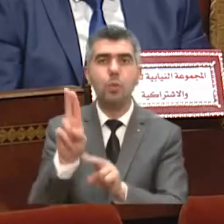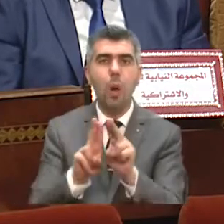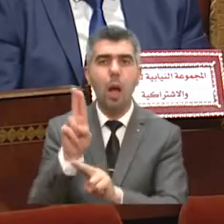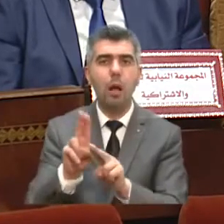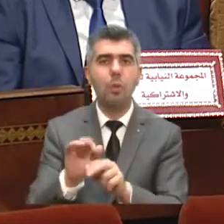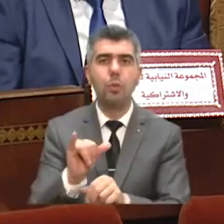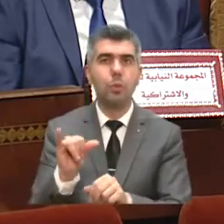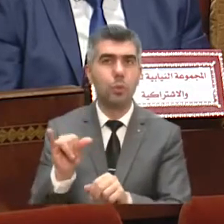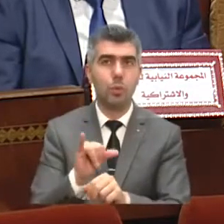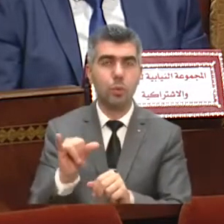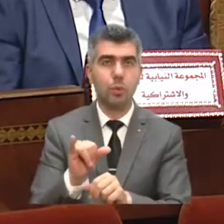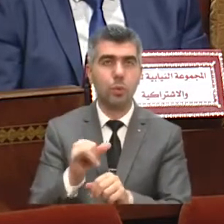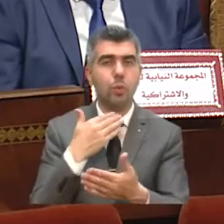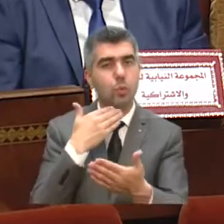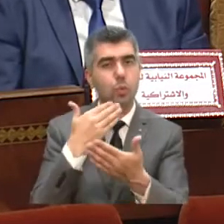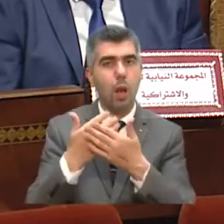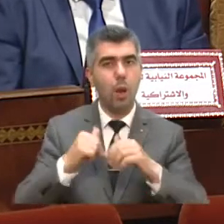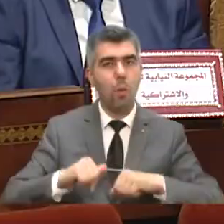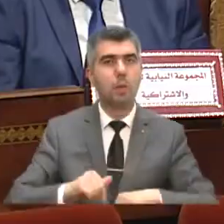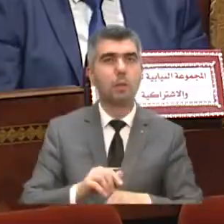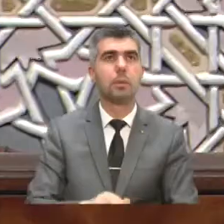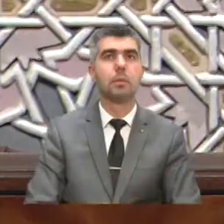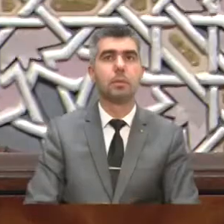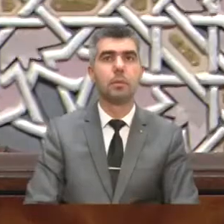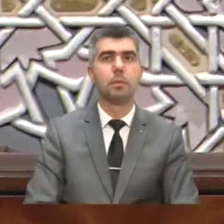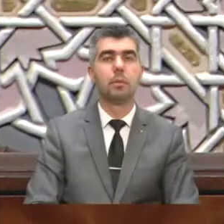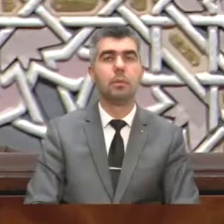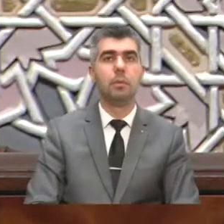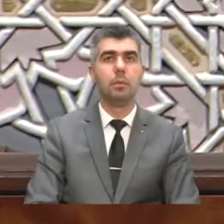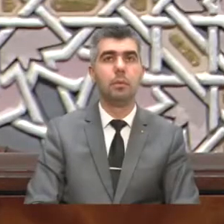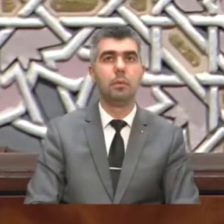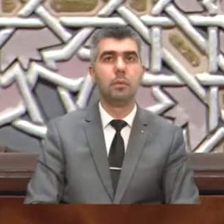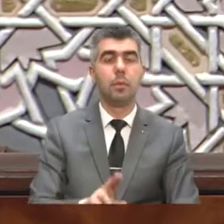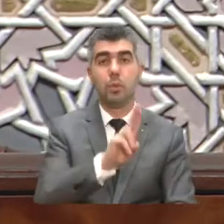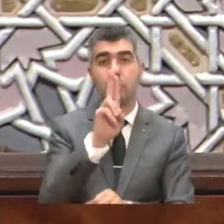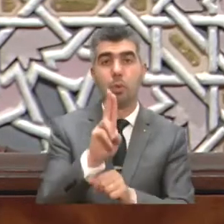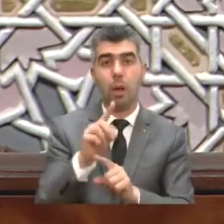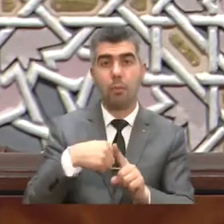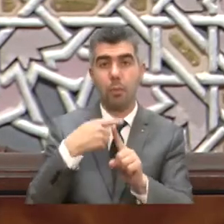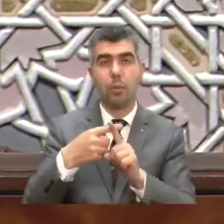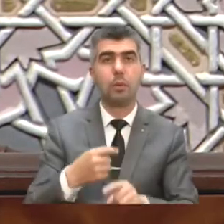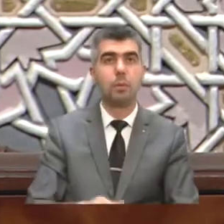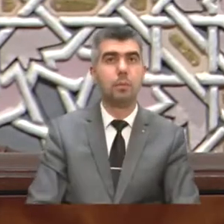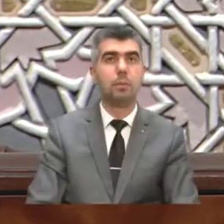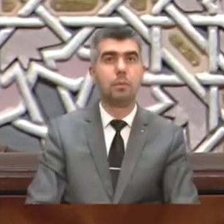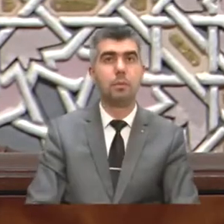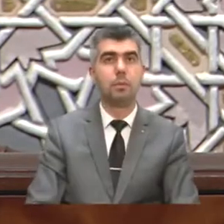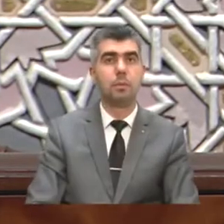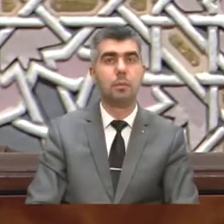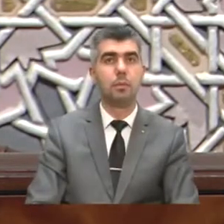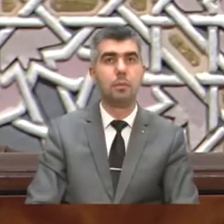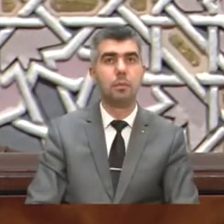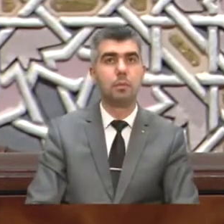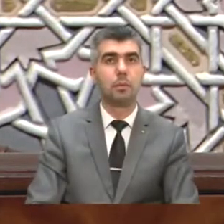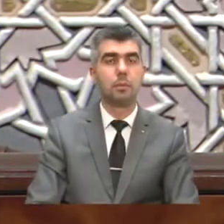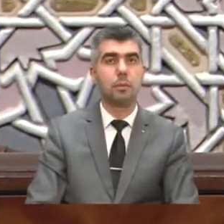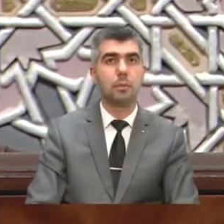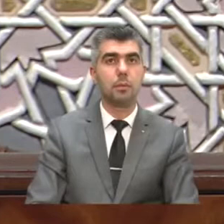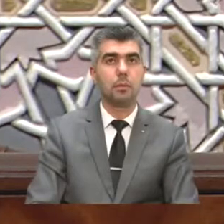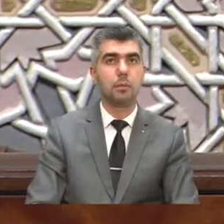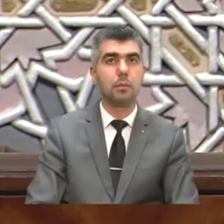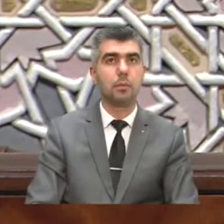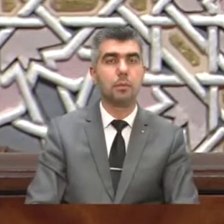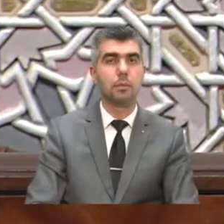ديال 800 ملعب. شكرا سيد الوزير. شكرا. هل هناك تعقيبات إضافية؟ نفس السؤال